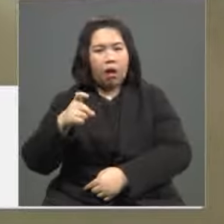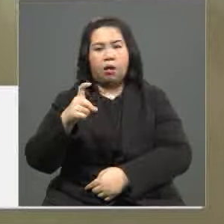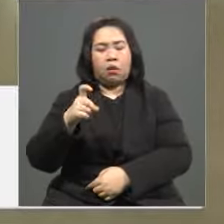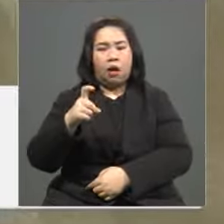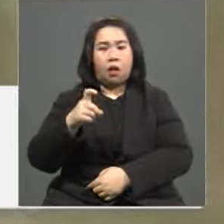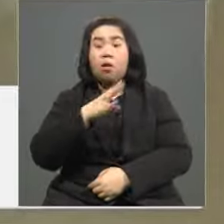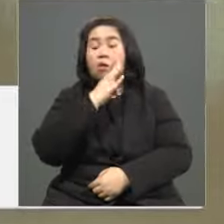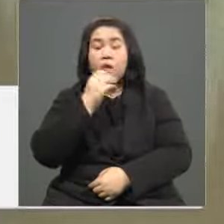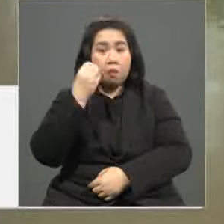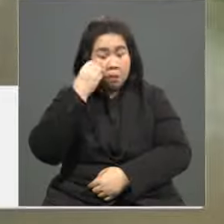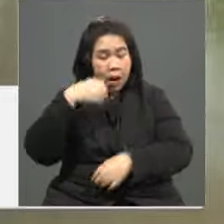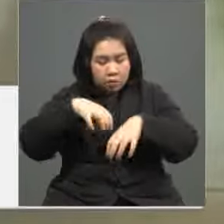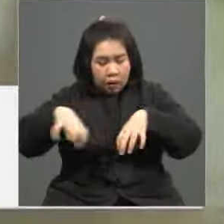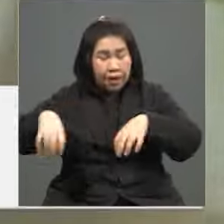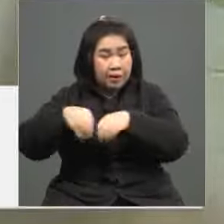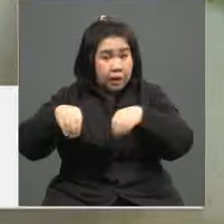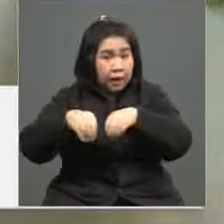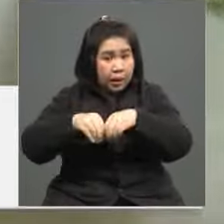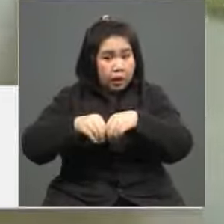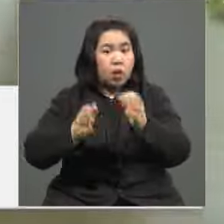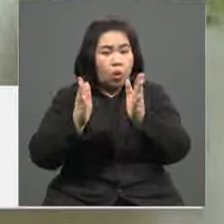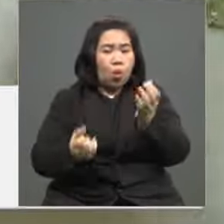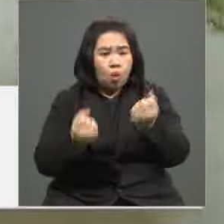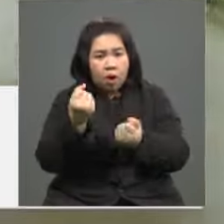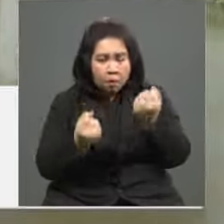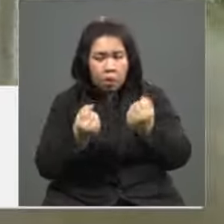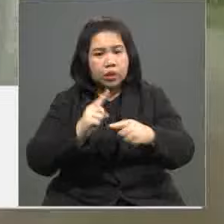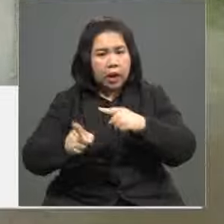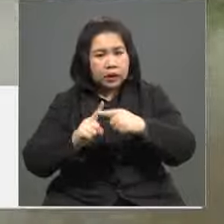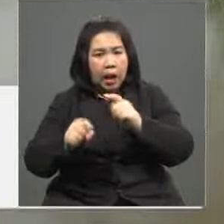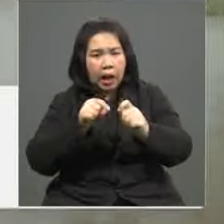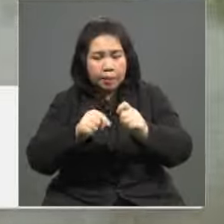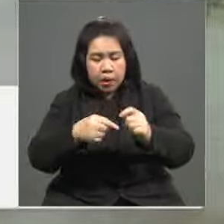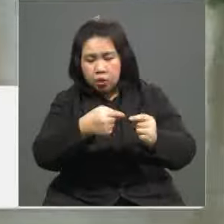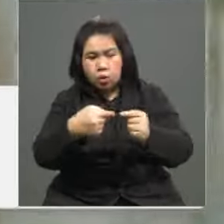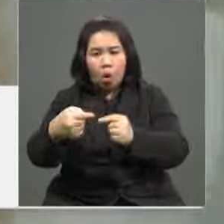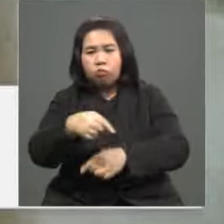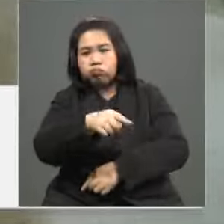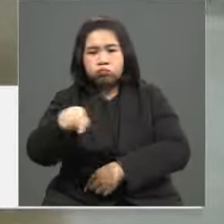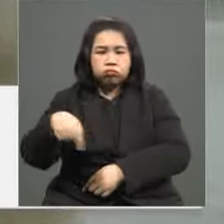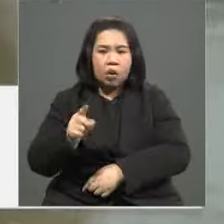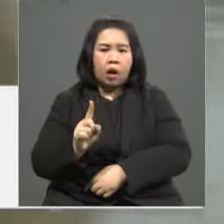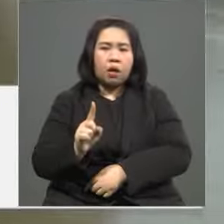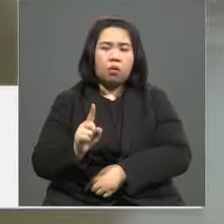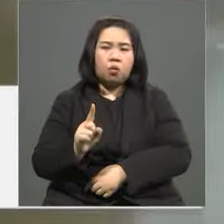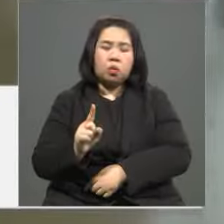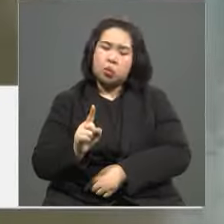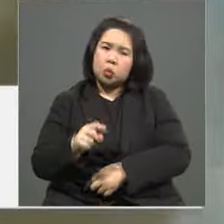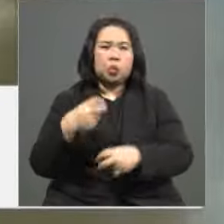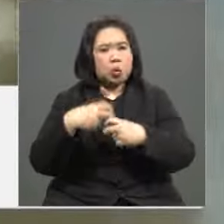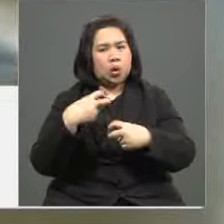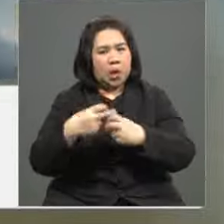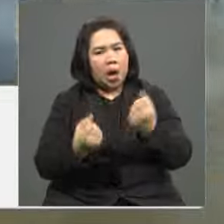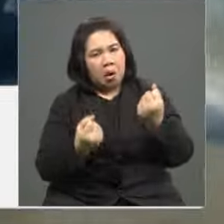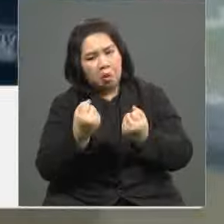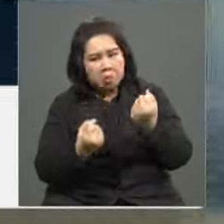ผู้ที่อาศัยอยู่ในพื้นที่ใกล้เคียงและผู้ที่ใช้เส้นทางนี้ในการเดินทางไปยังอำเภออื่นๆการสัญจรก็ไปเป็นไปด้วยความยาก